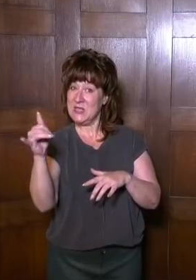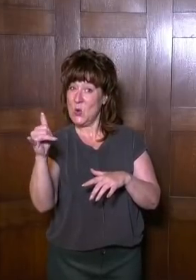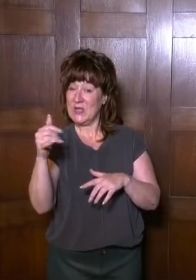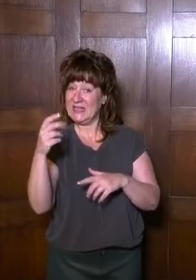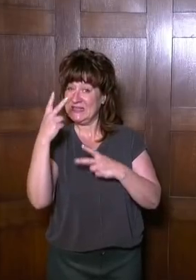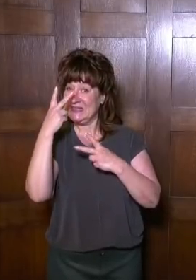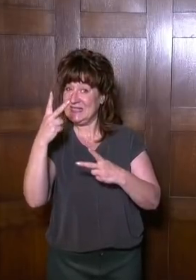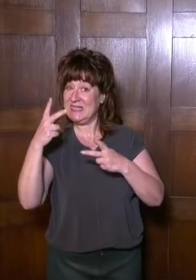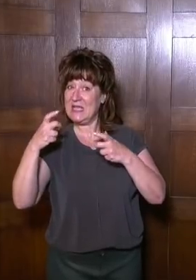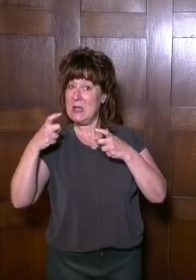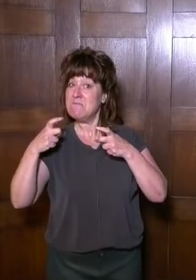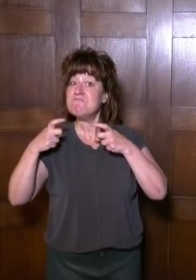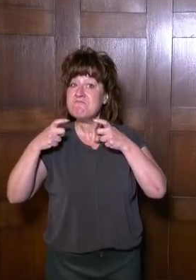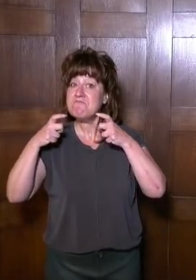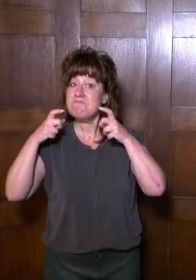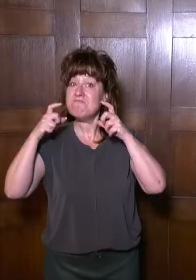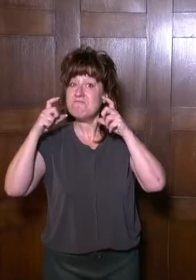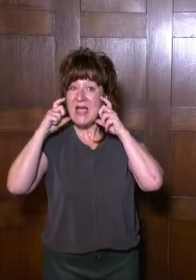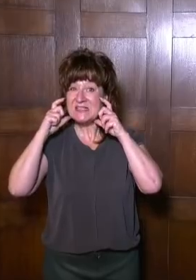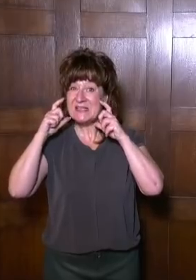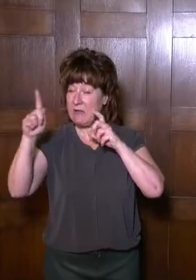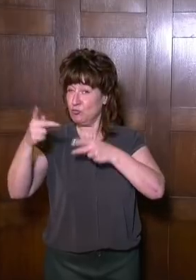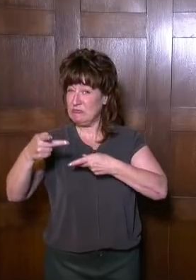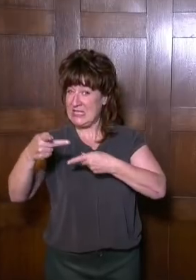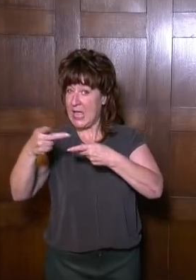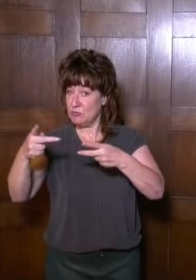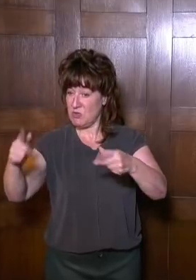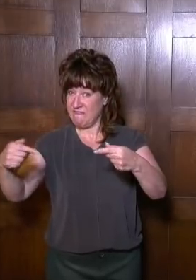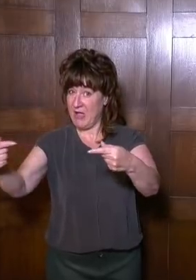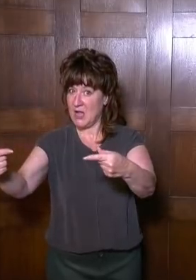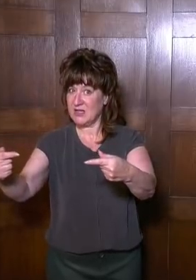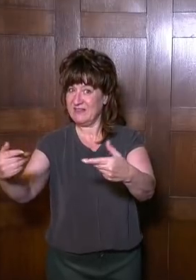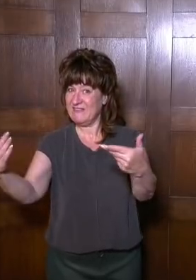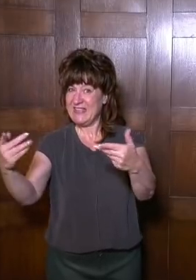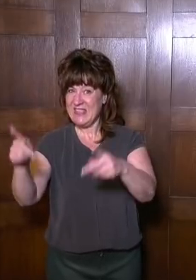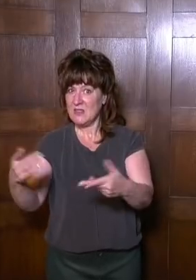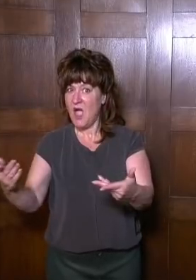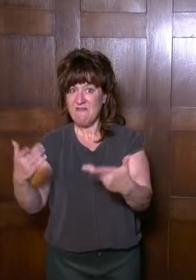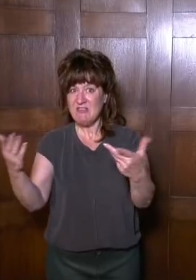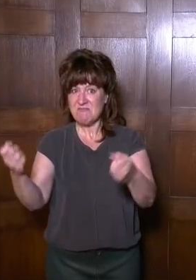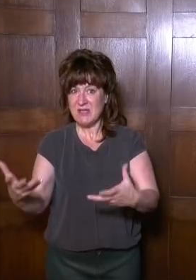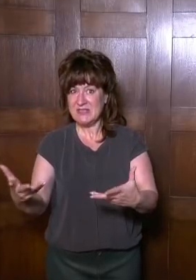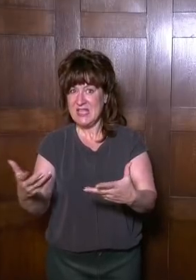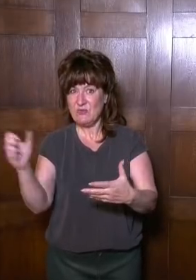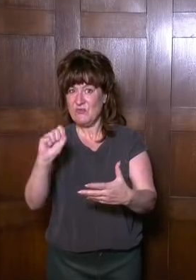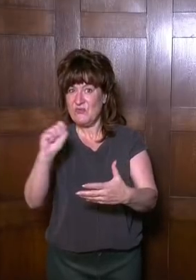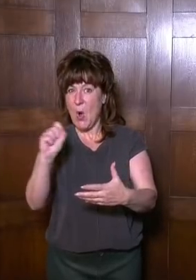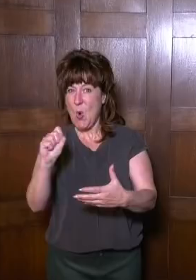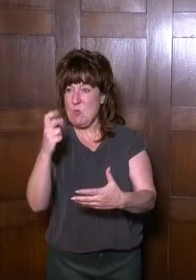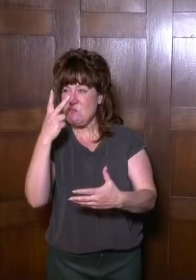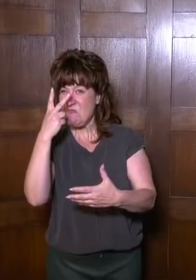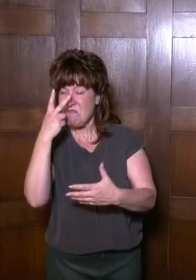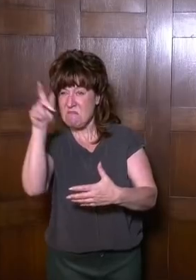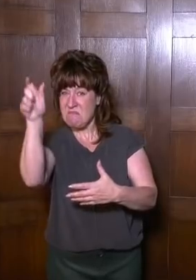da, über dieser Transportwagen da, wer, was ist das, was passiert hier, warum sehen die da aus wie die Menschen,